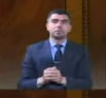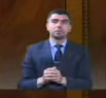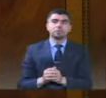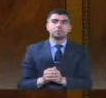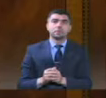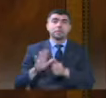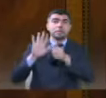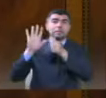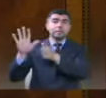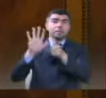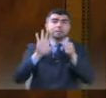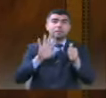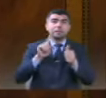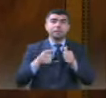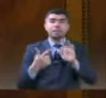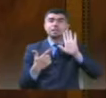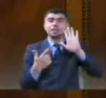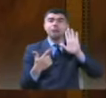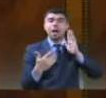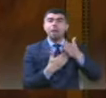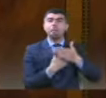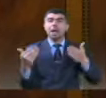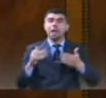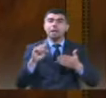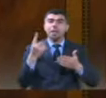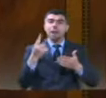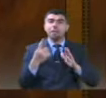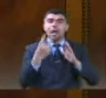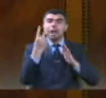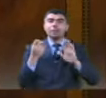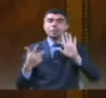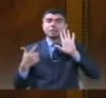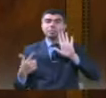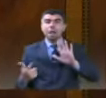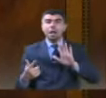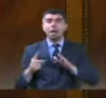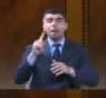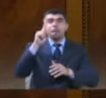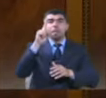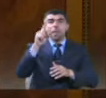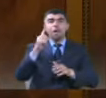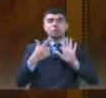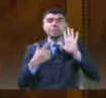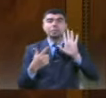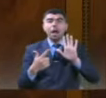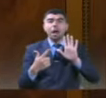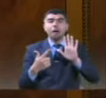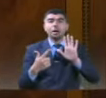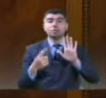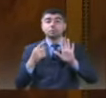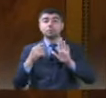من 66.7 مليار درهم سنة 2007 إلى 105.5 مليار درهم سنة